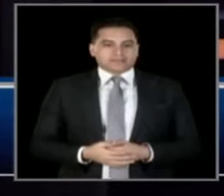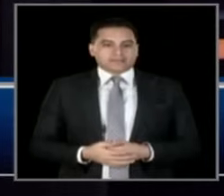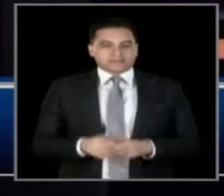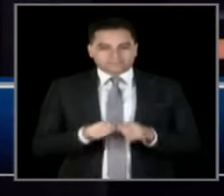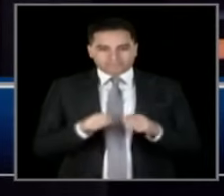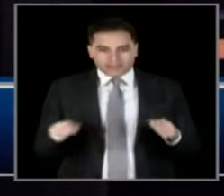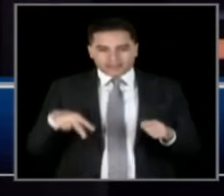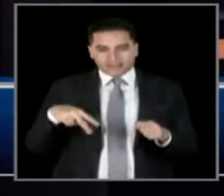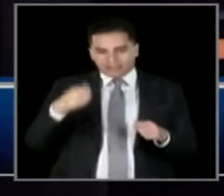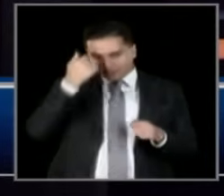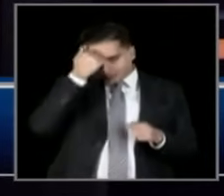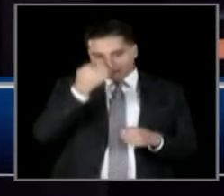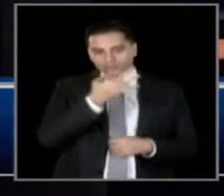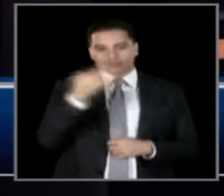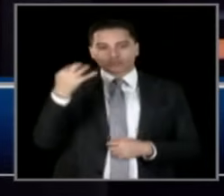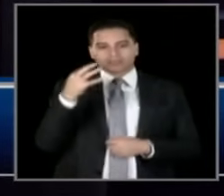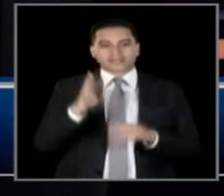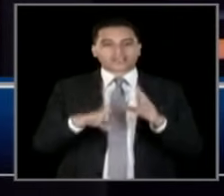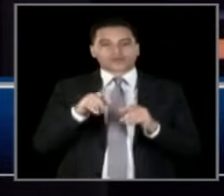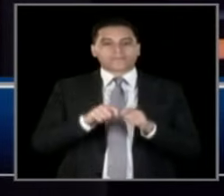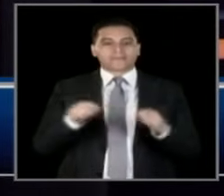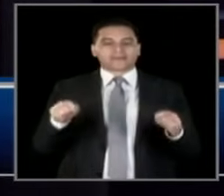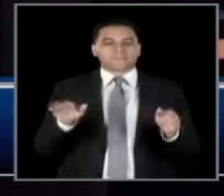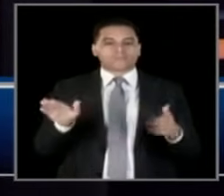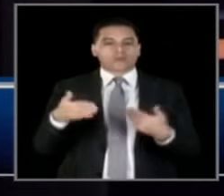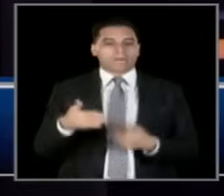مساحتها 8300 كيلومتر مربع.